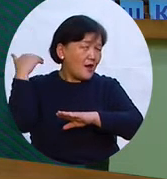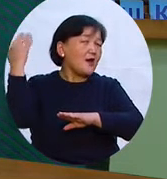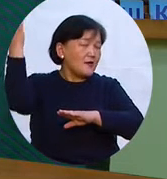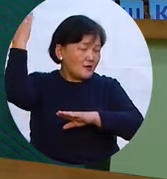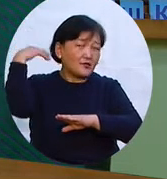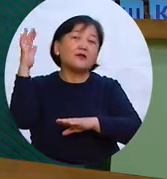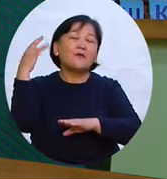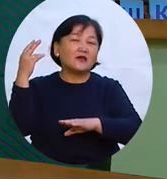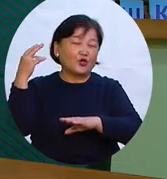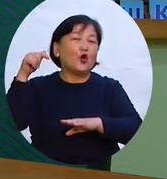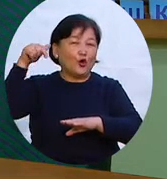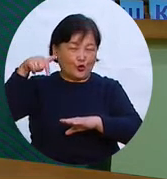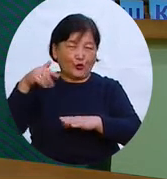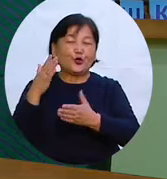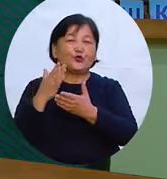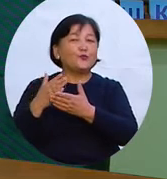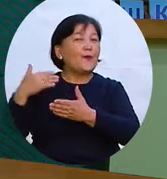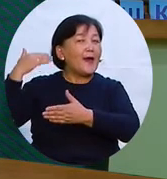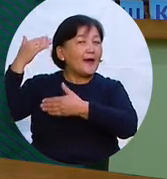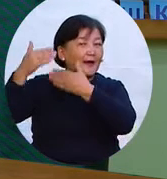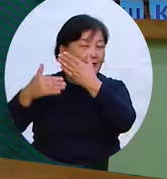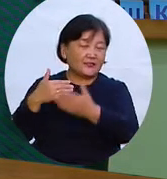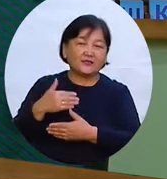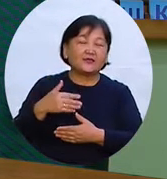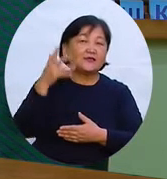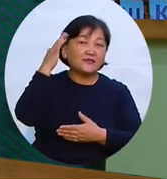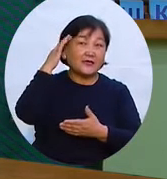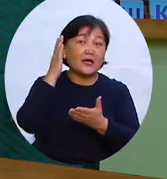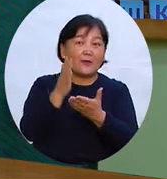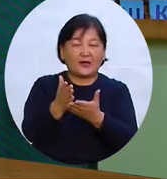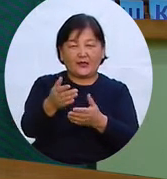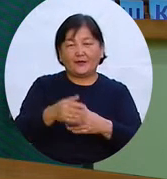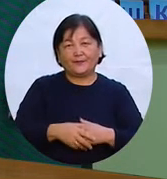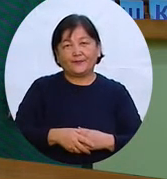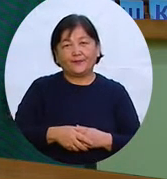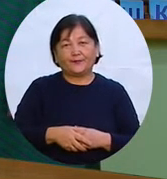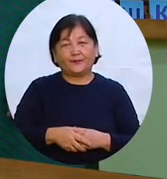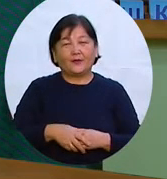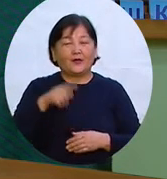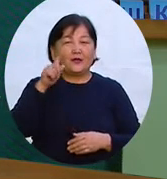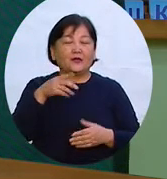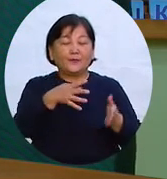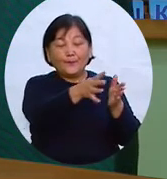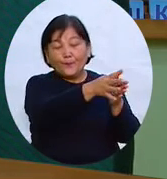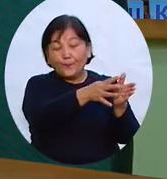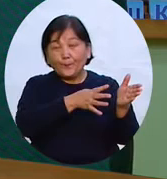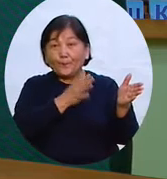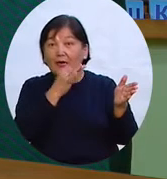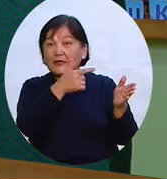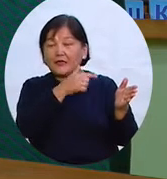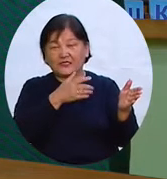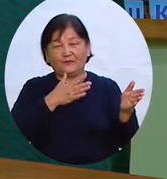гэсэн гэж үзэж бол бас болох нь байна. За энэ бадгаас бид нар энэ бадгийг бид